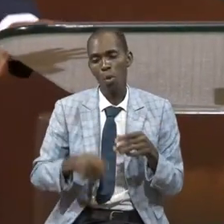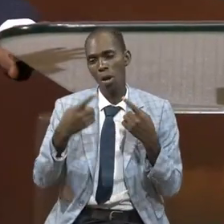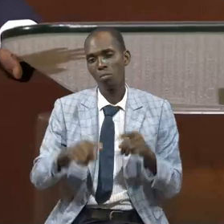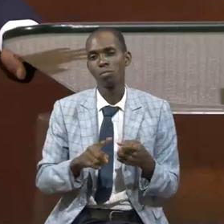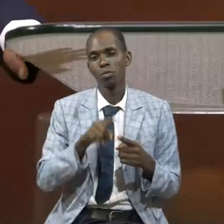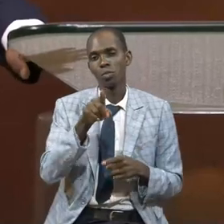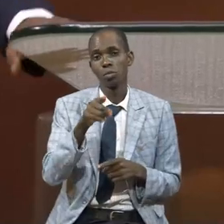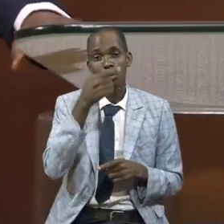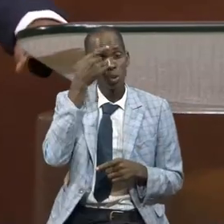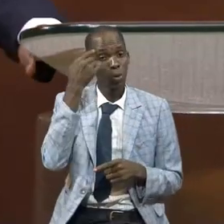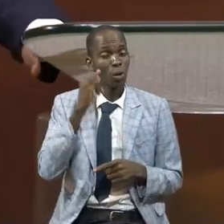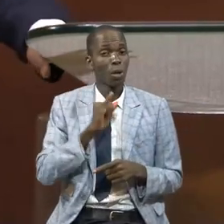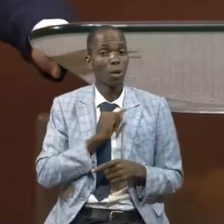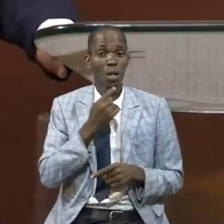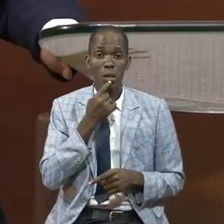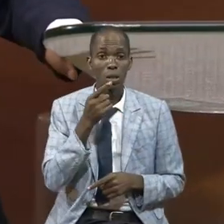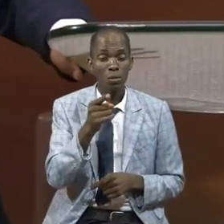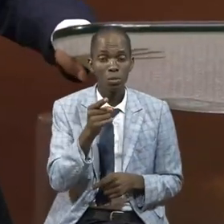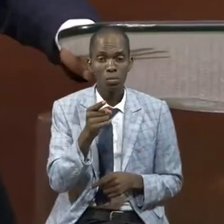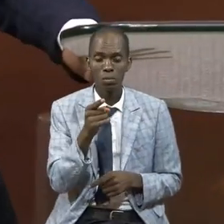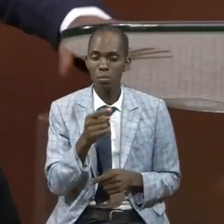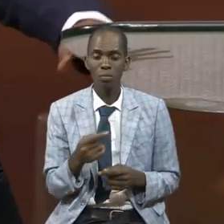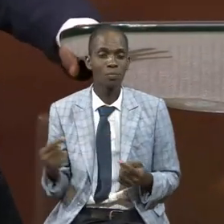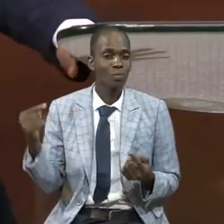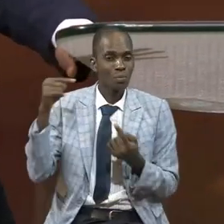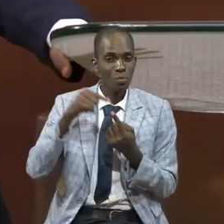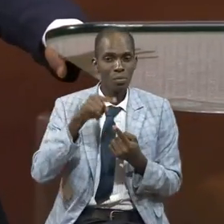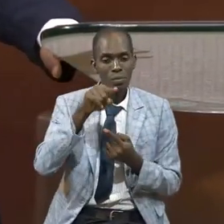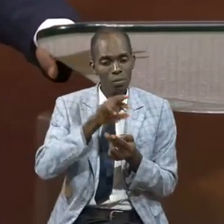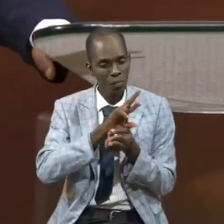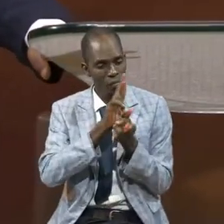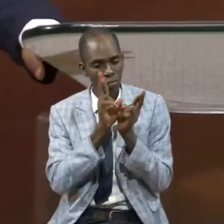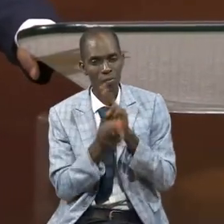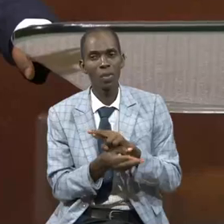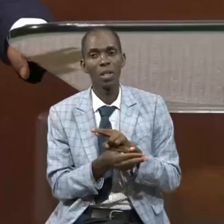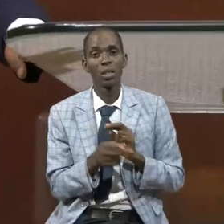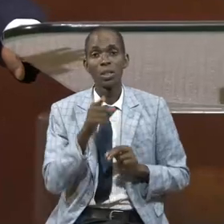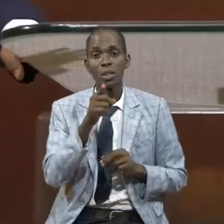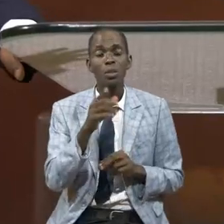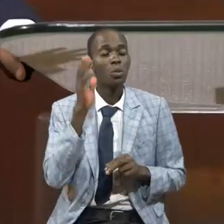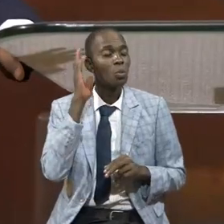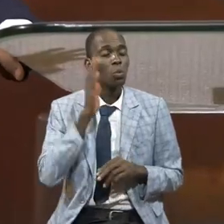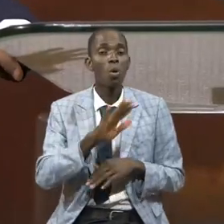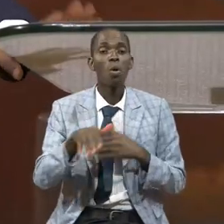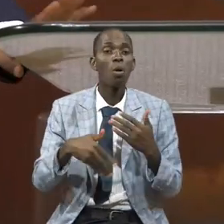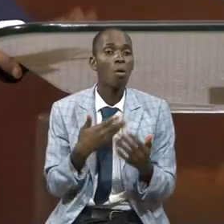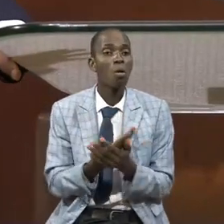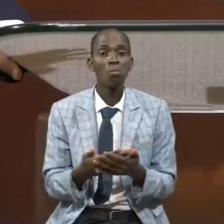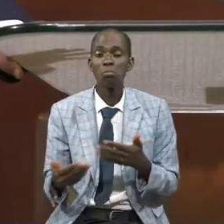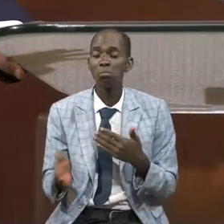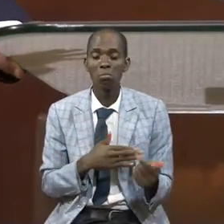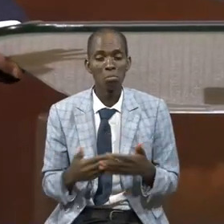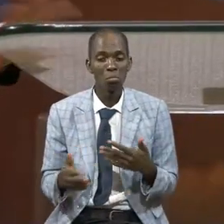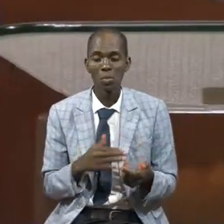que, je vous le dis, non, je vous le dis, mais si vous ne vous repentez, vous périrez